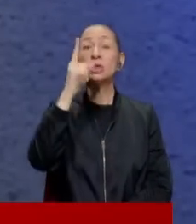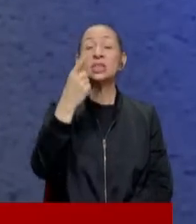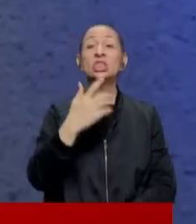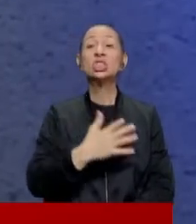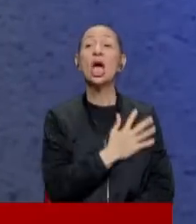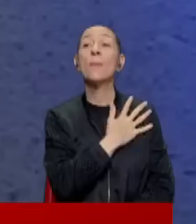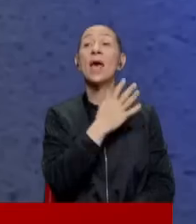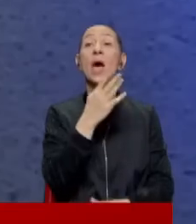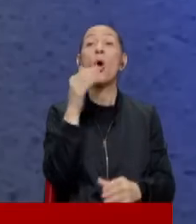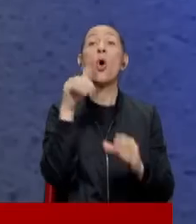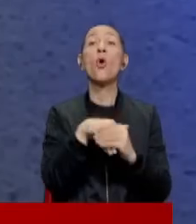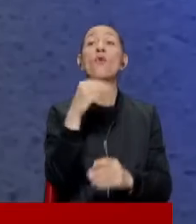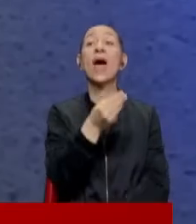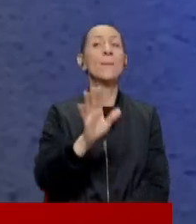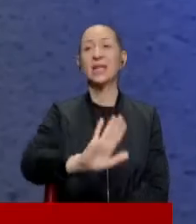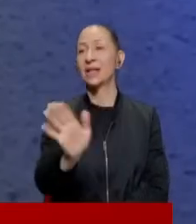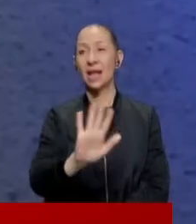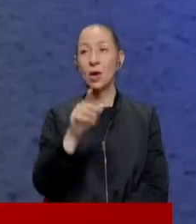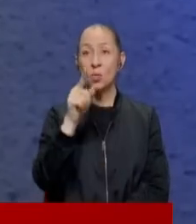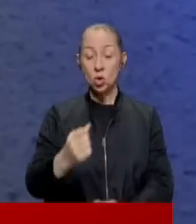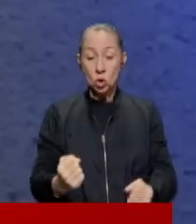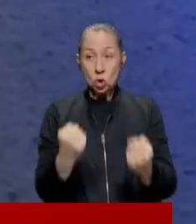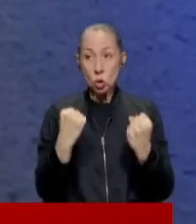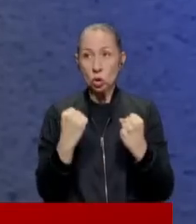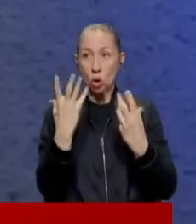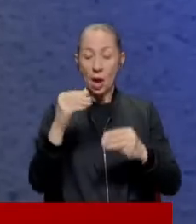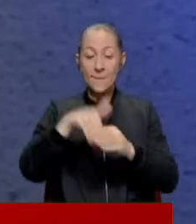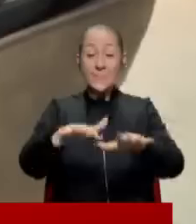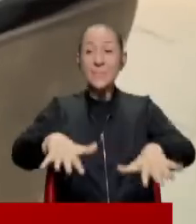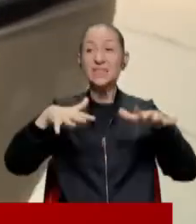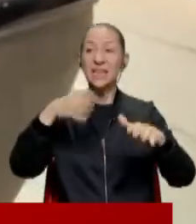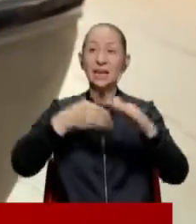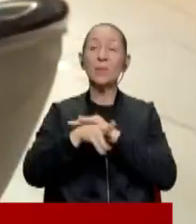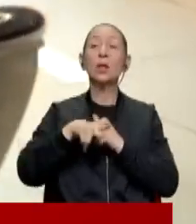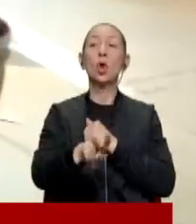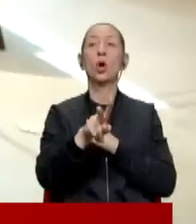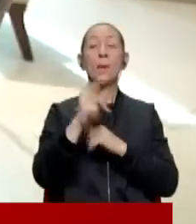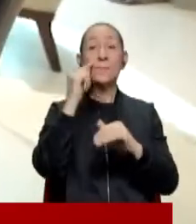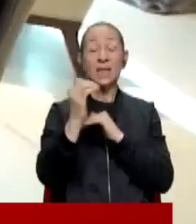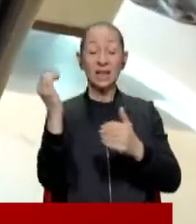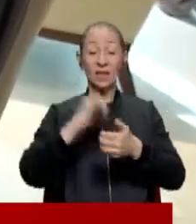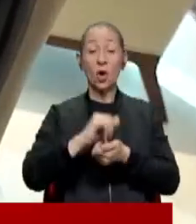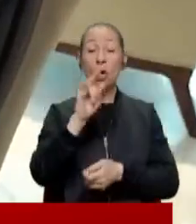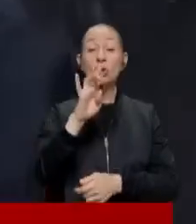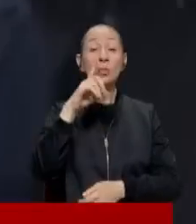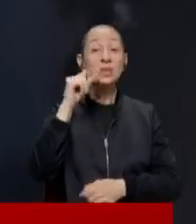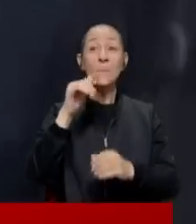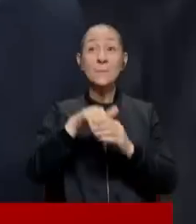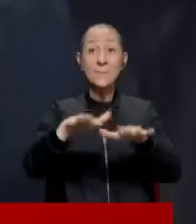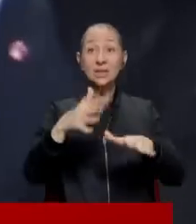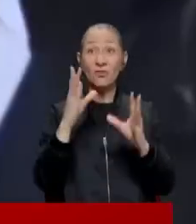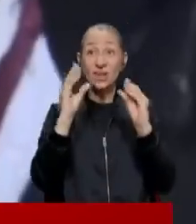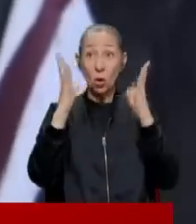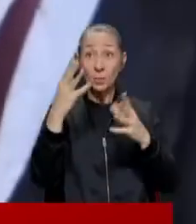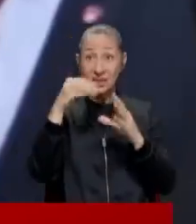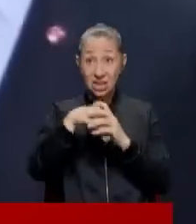Cumhuriyet Halk par oy verme değil bu güçlü olarak meclise girmenin yolu millet ittifakı 14 Mayıs sonrası mecliste çoğunluğu